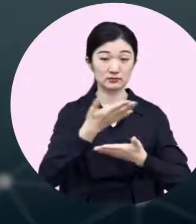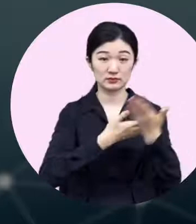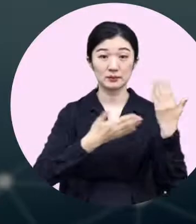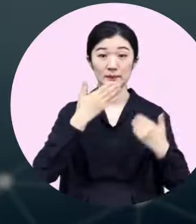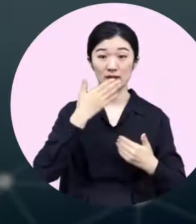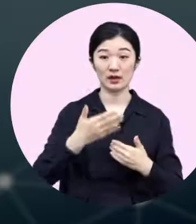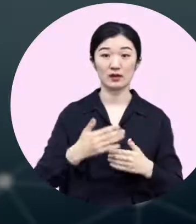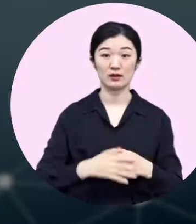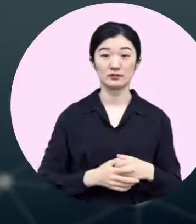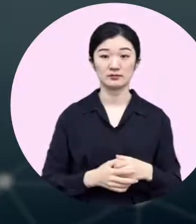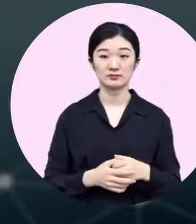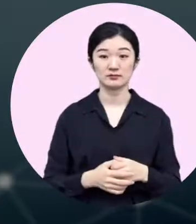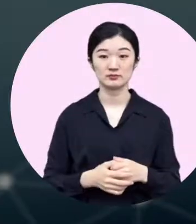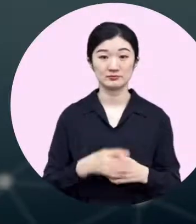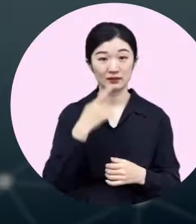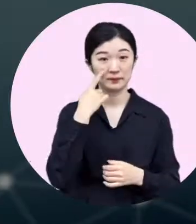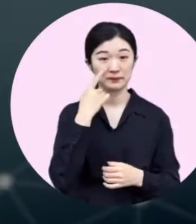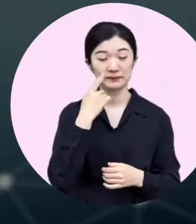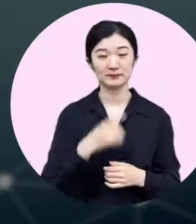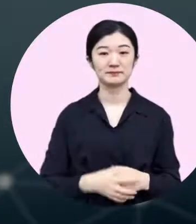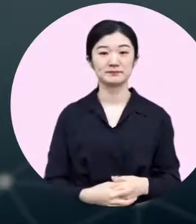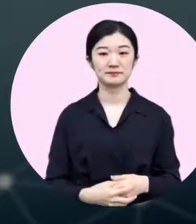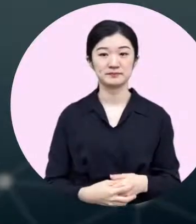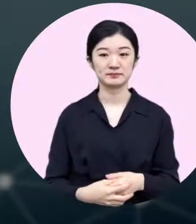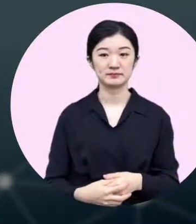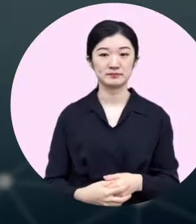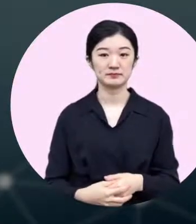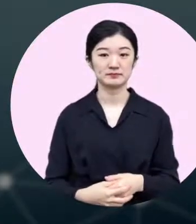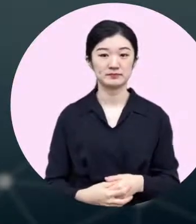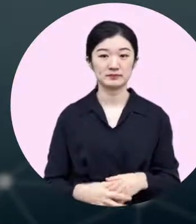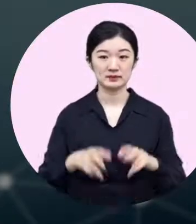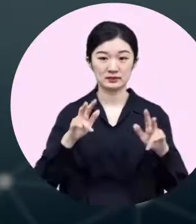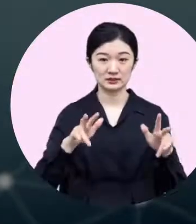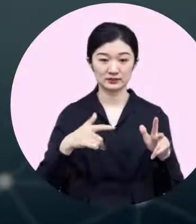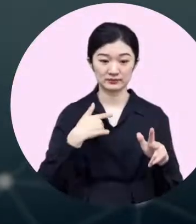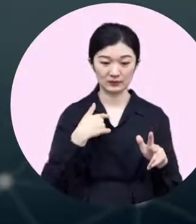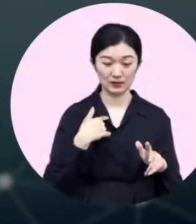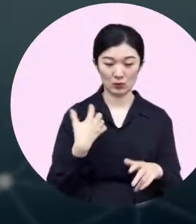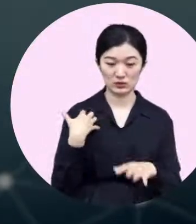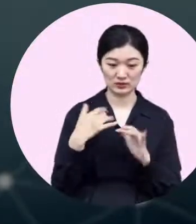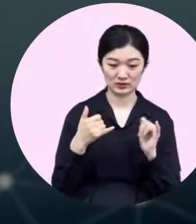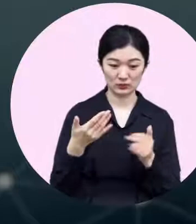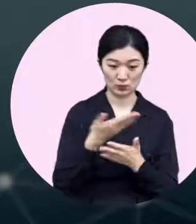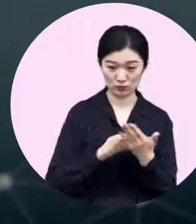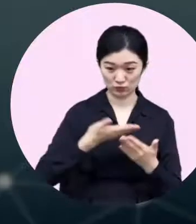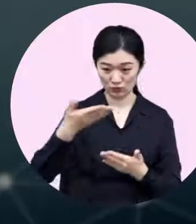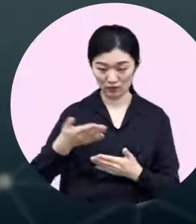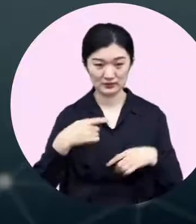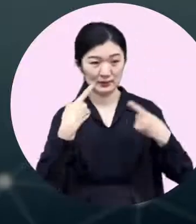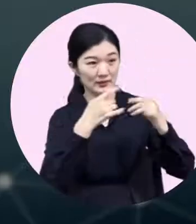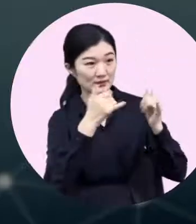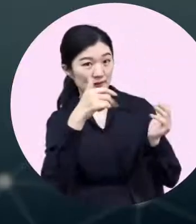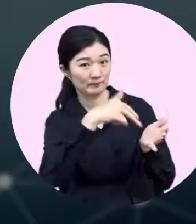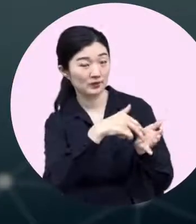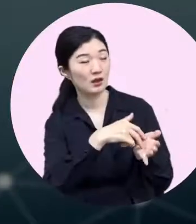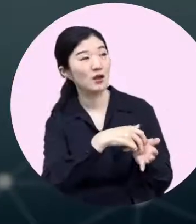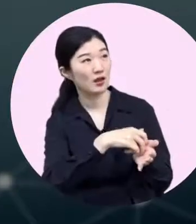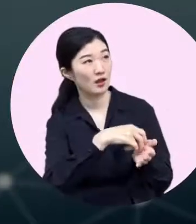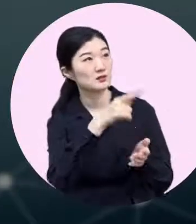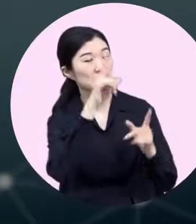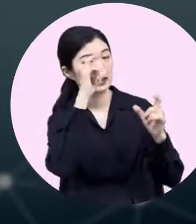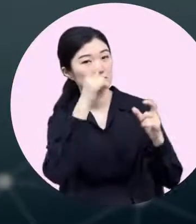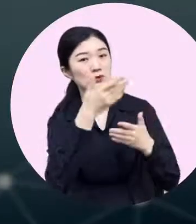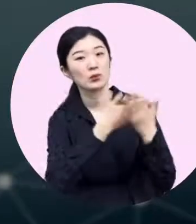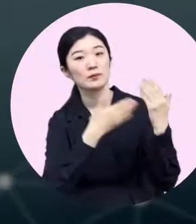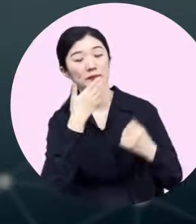제 사진 하나 공유해 볼게요. 이렇게 공유하면 이게 참가자들한테도 이 화면이 그대로 이제 보여집니다. 그쵸? 근데